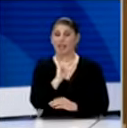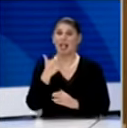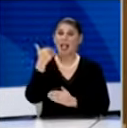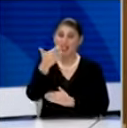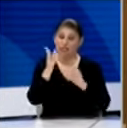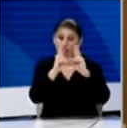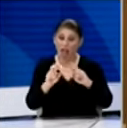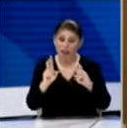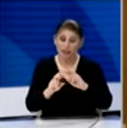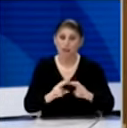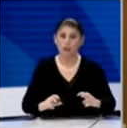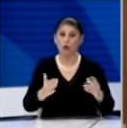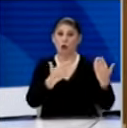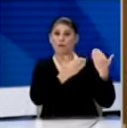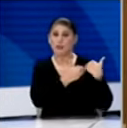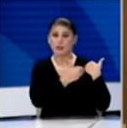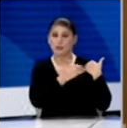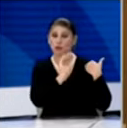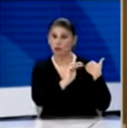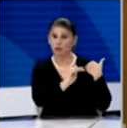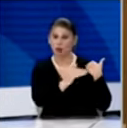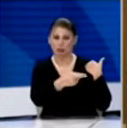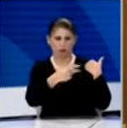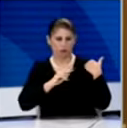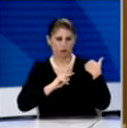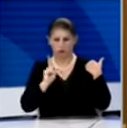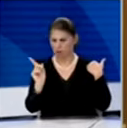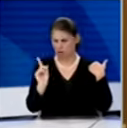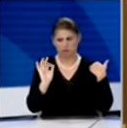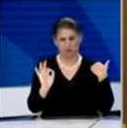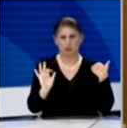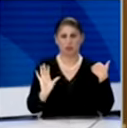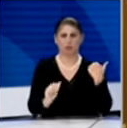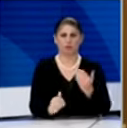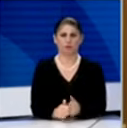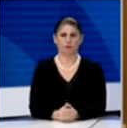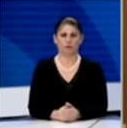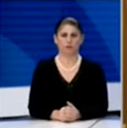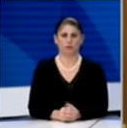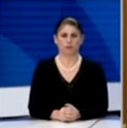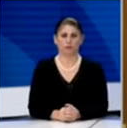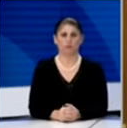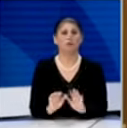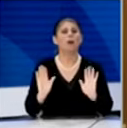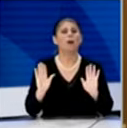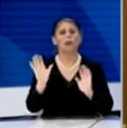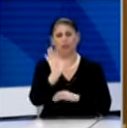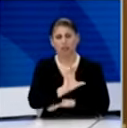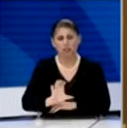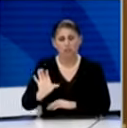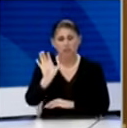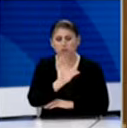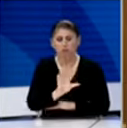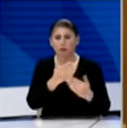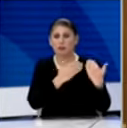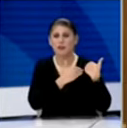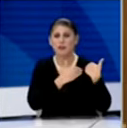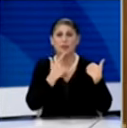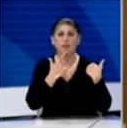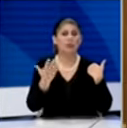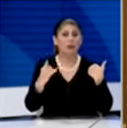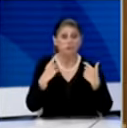αναζητηθούν ευθύνες, τον ρωτώ. Και μου απαντάει όχι βέβαια. Δεν θα αναζητηθούν ευθύνες. Γιατί να αναζητηθούν? Δεν